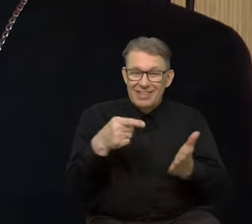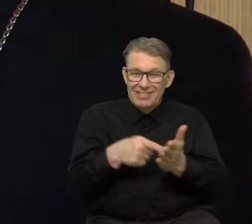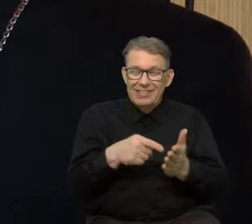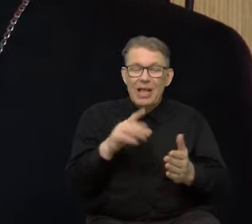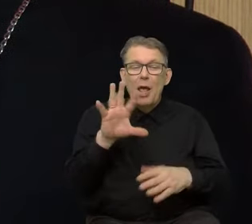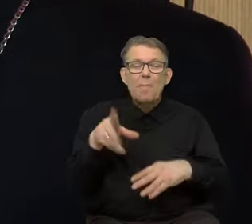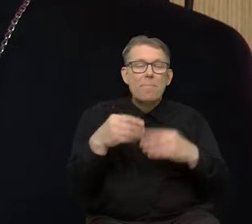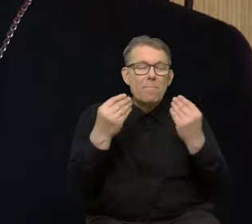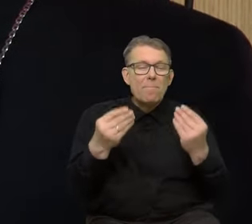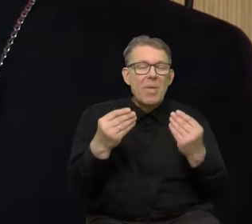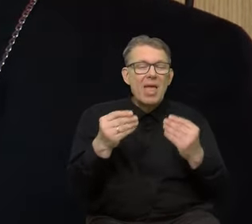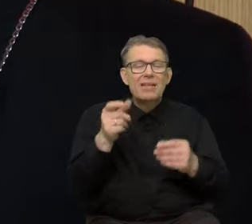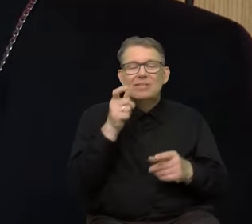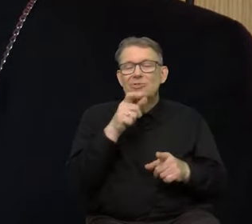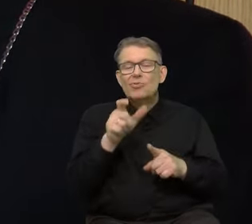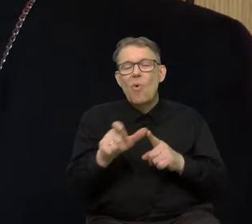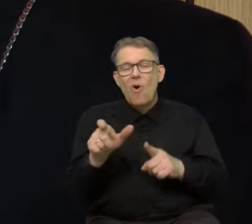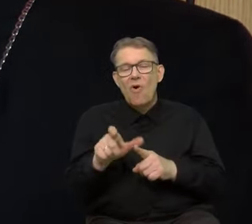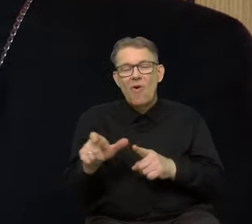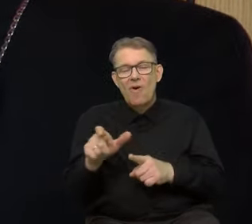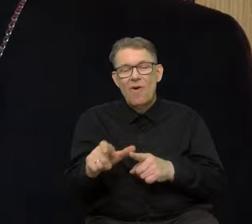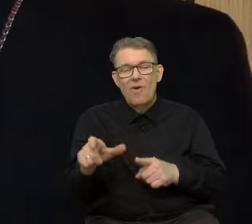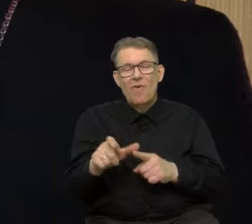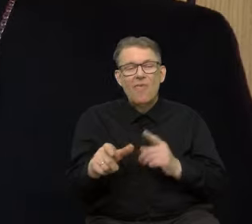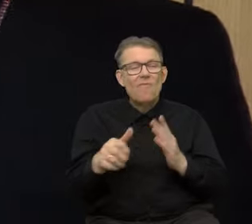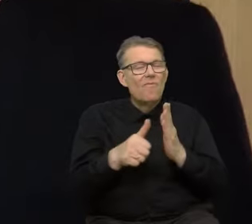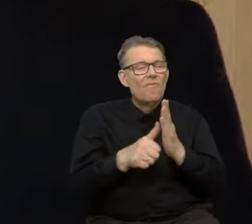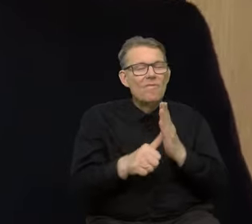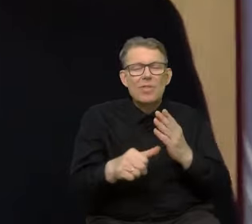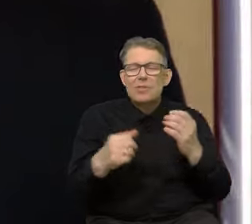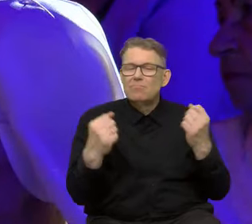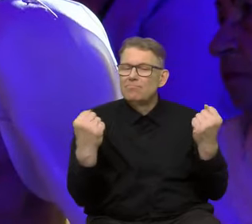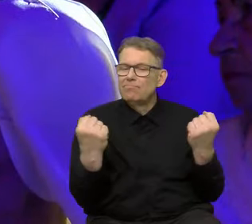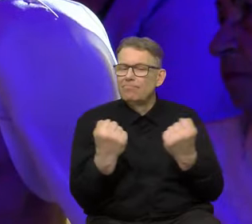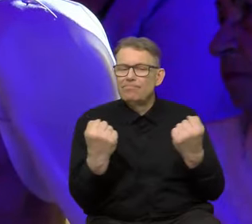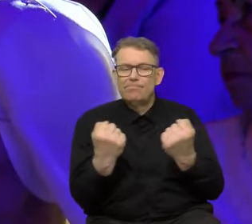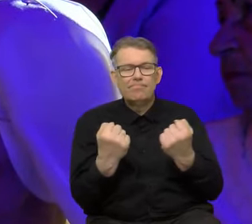piękne słowa, niezwykle głębokie,